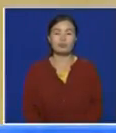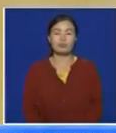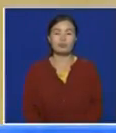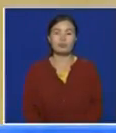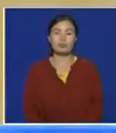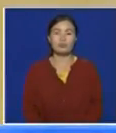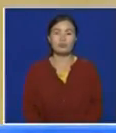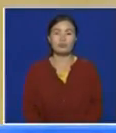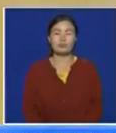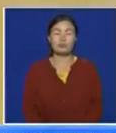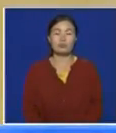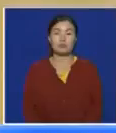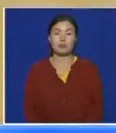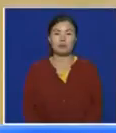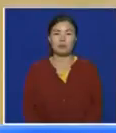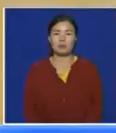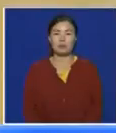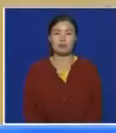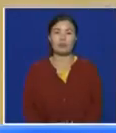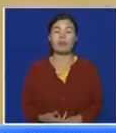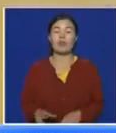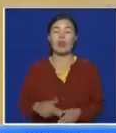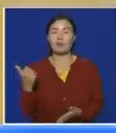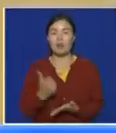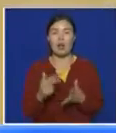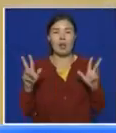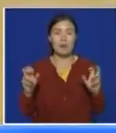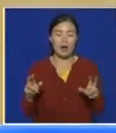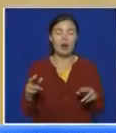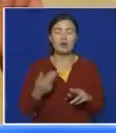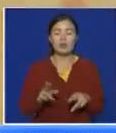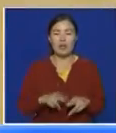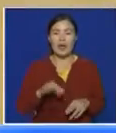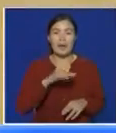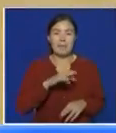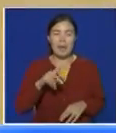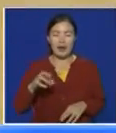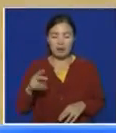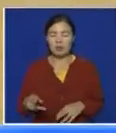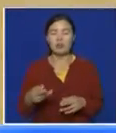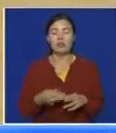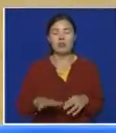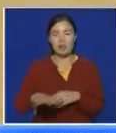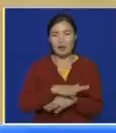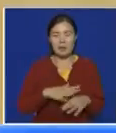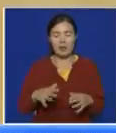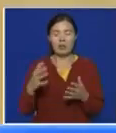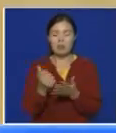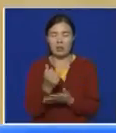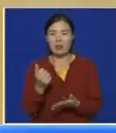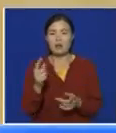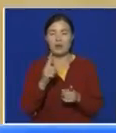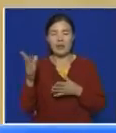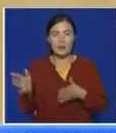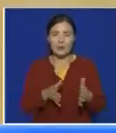Данный фильм будет про цивилизацию и империю гуннов. Главная тема именно империя гуннов. Древний культово-погребальный комплекс городища Великого